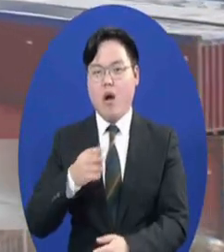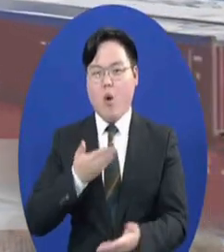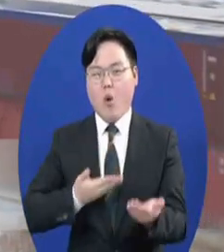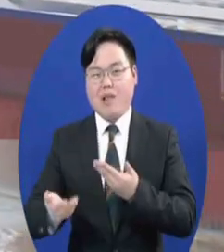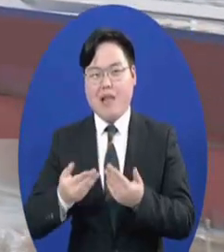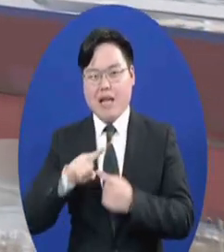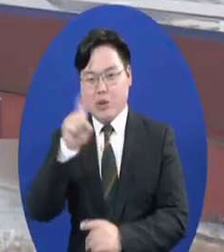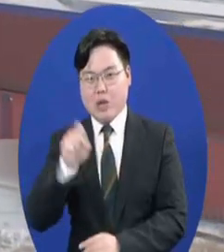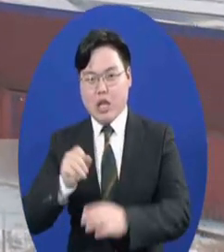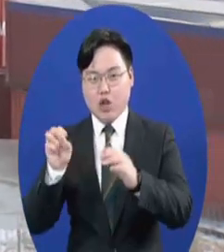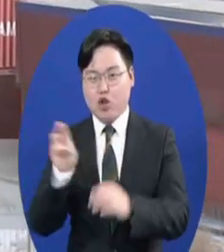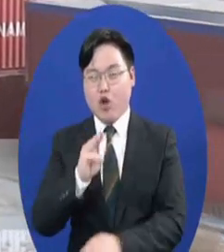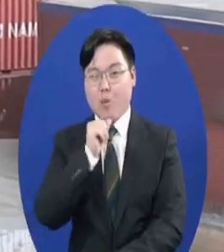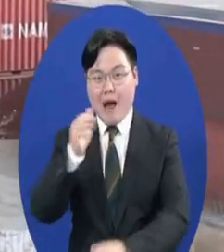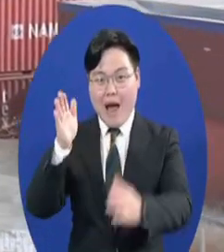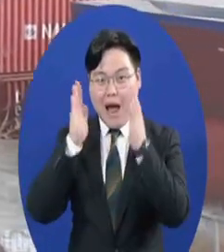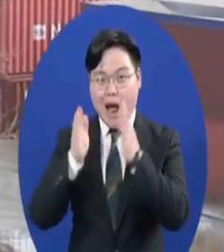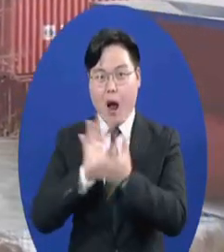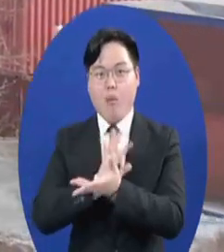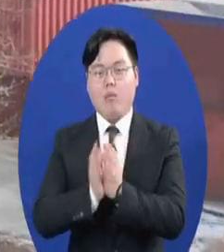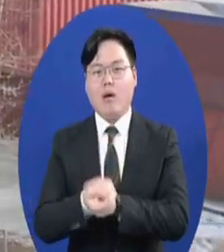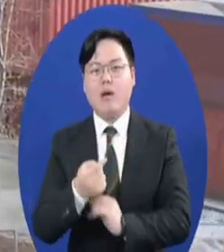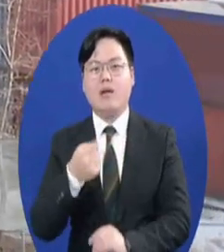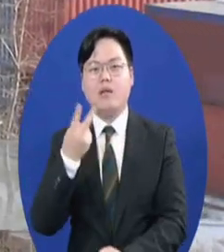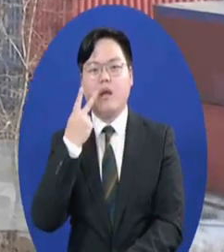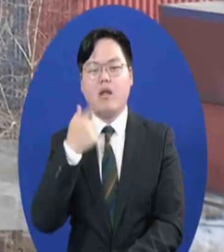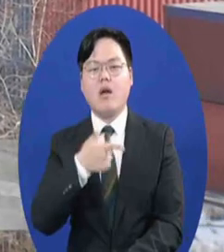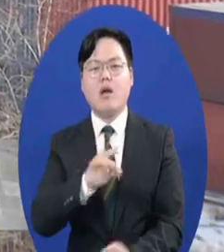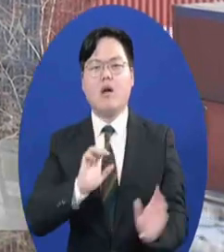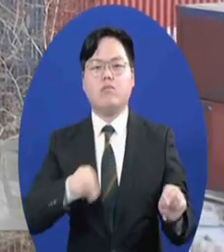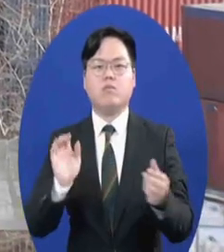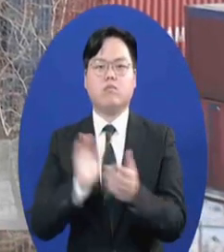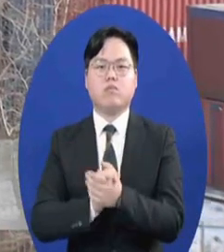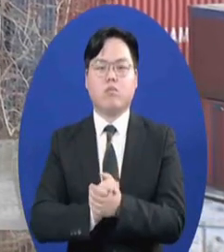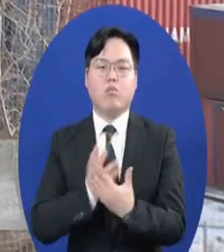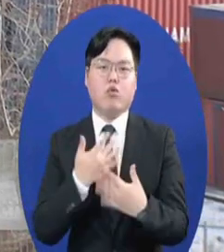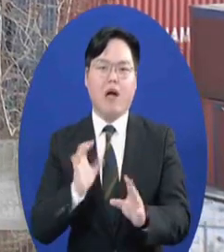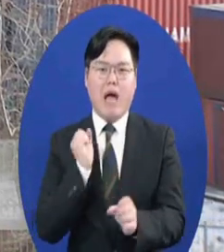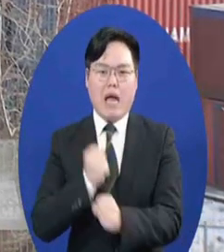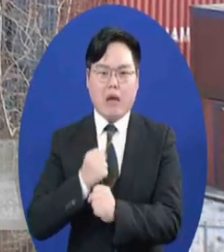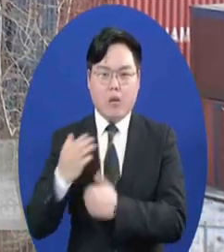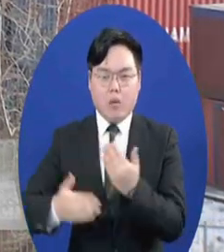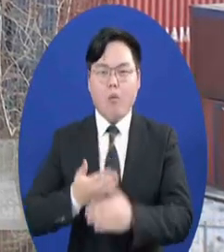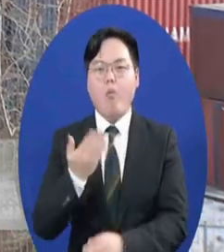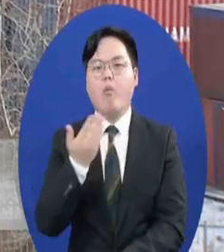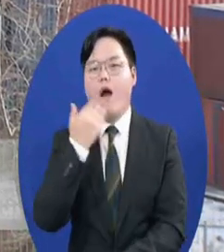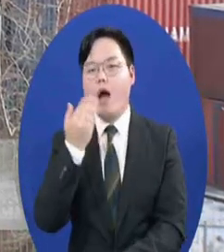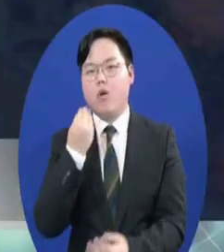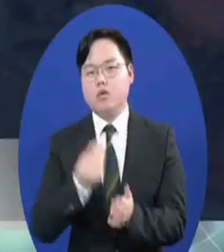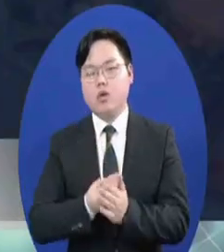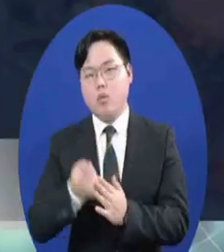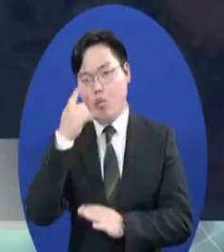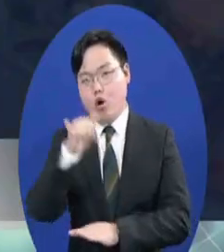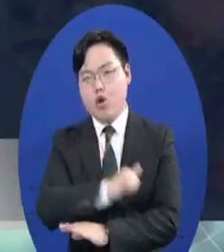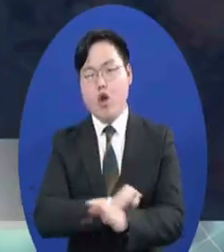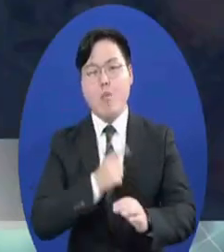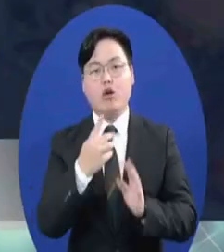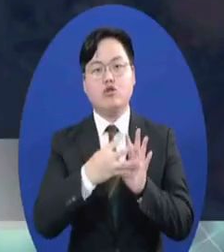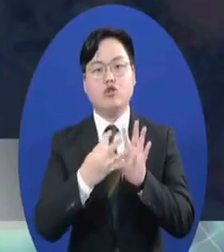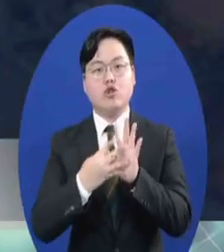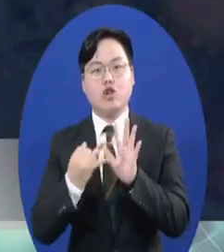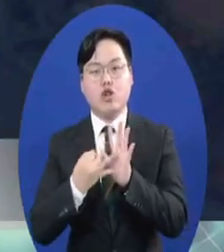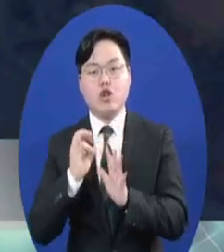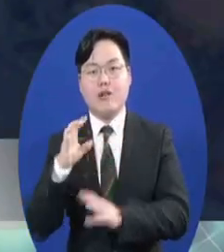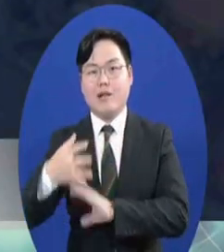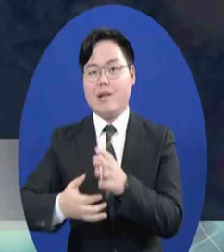тоогоогүй биш анхаарсан. Гэхдээ зөвхөн аман болон гэрээ хэлслийн түвшинд үлдэж, амьдрал дээр ажил хэрэг болсон тун цөөхөн. Жишээ нь манай улс 1997